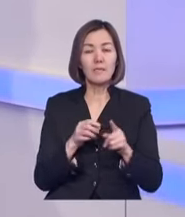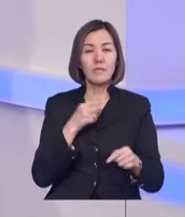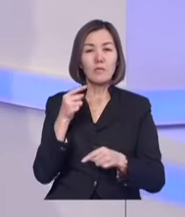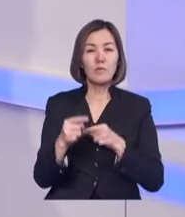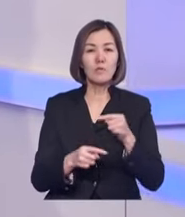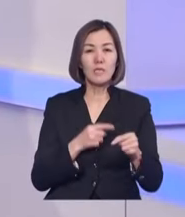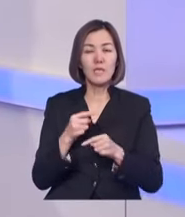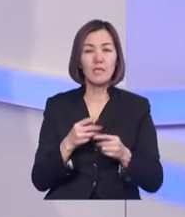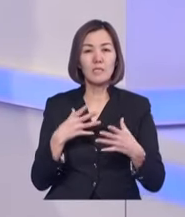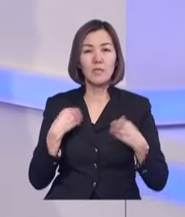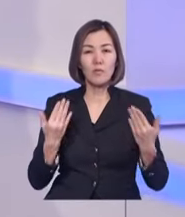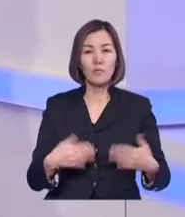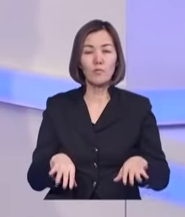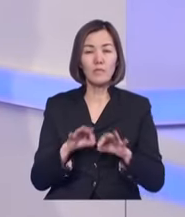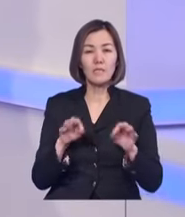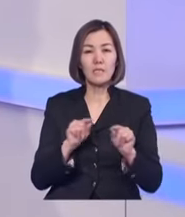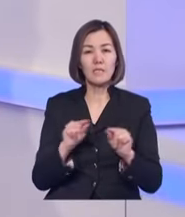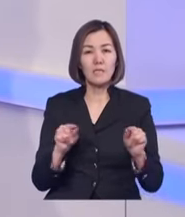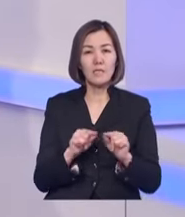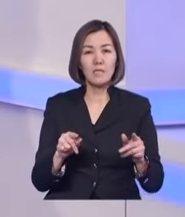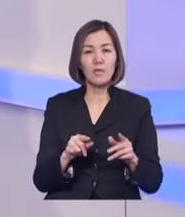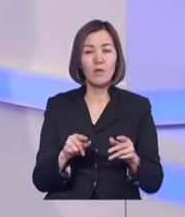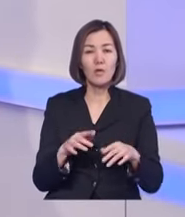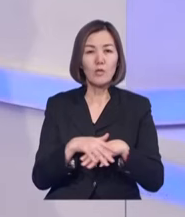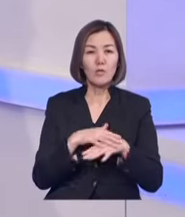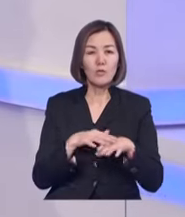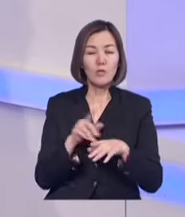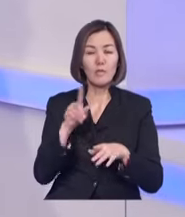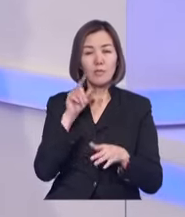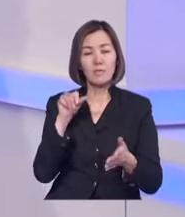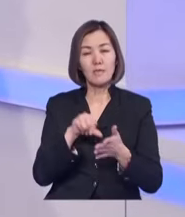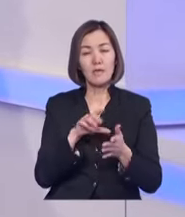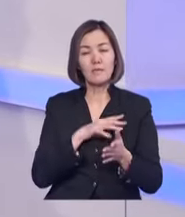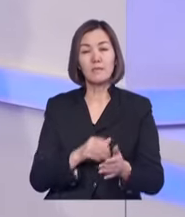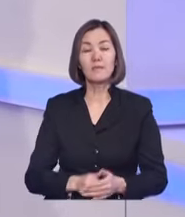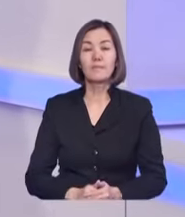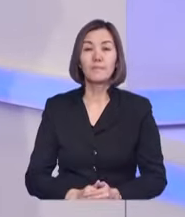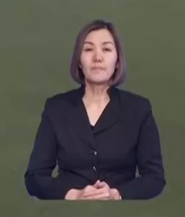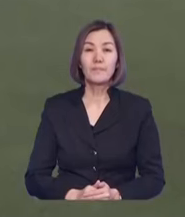өскелең ұрпақ арасында салауатты өмір салтын насихаттау. Оған аудан тұрғындары мен жастар қатысқан.